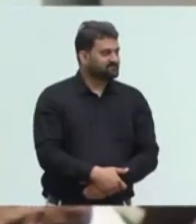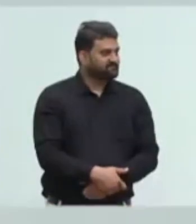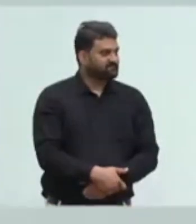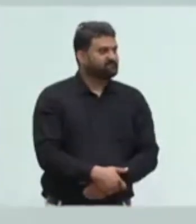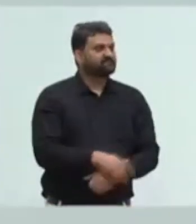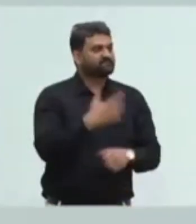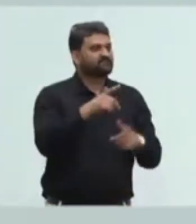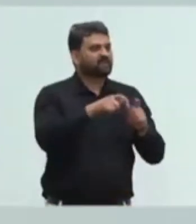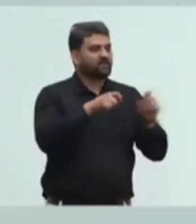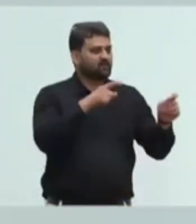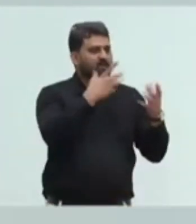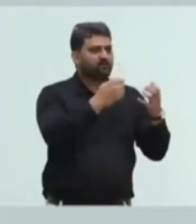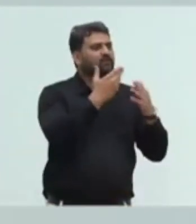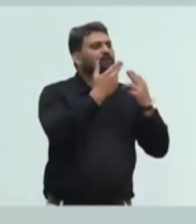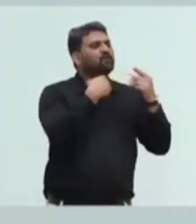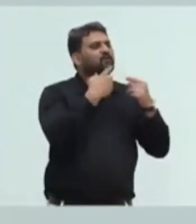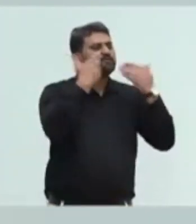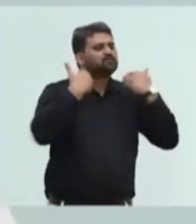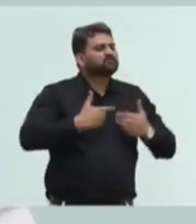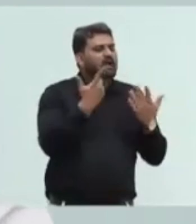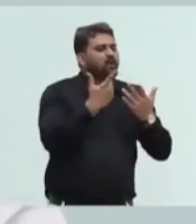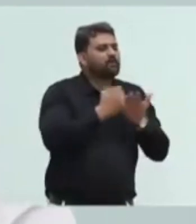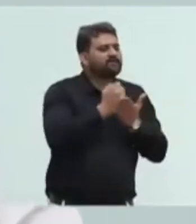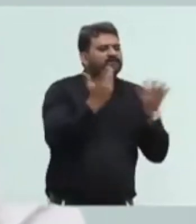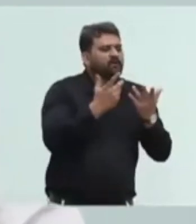और बताइए धनुष हमने विषय में बताइए तो